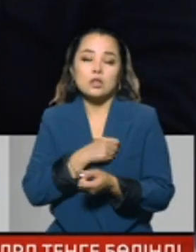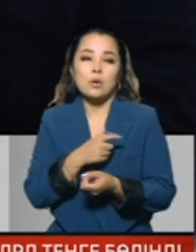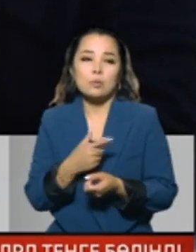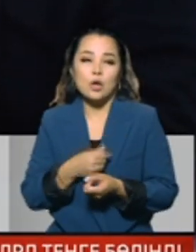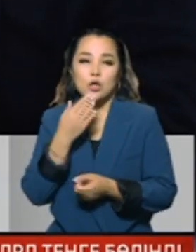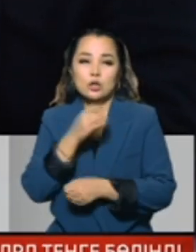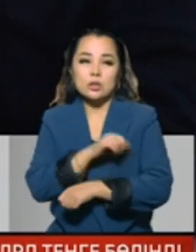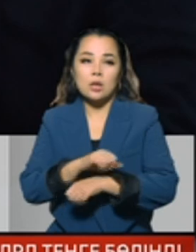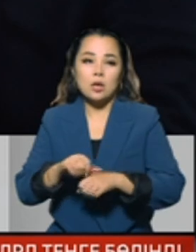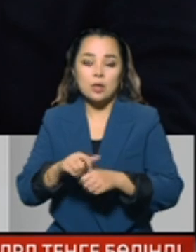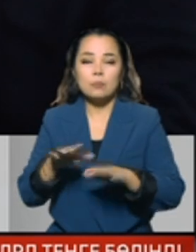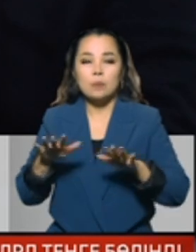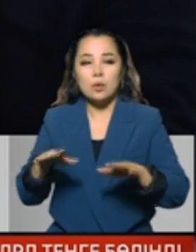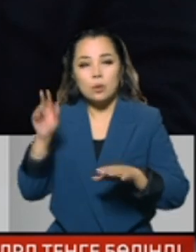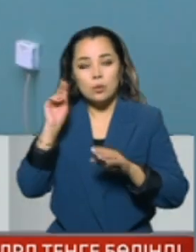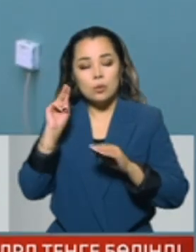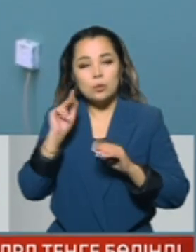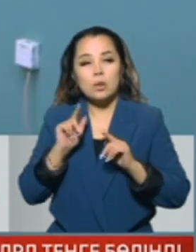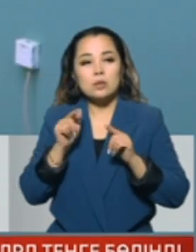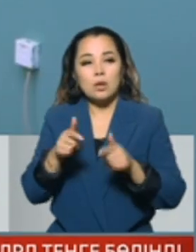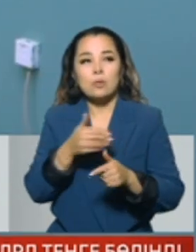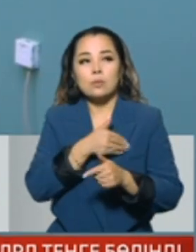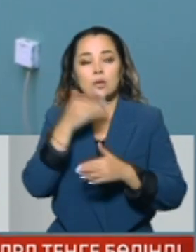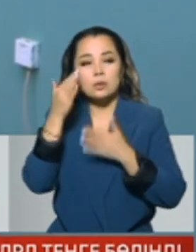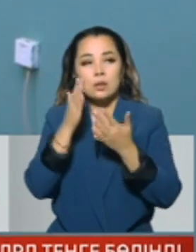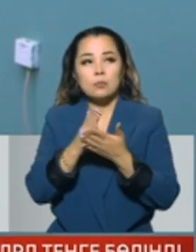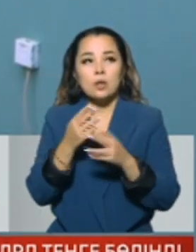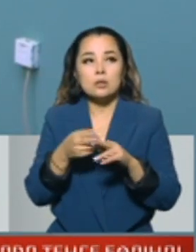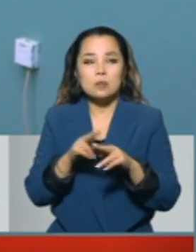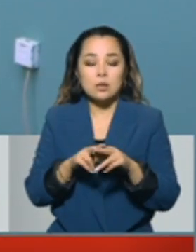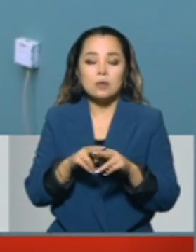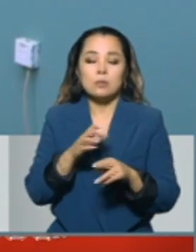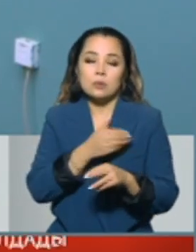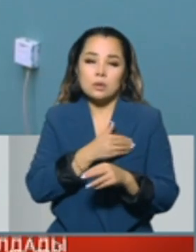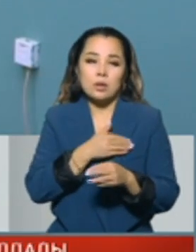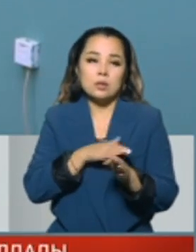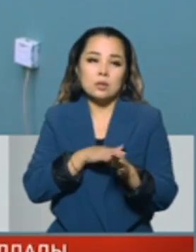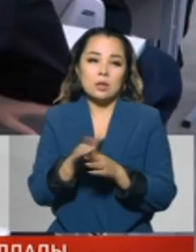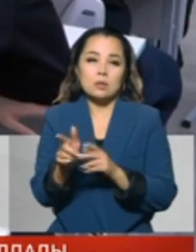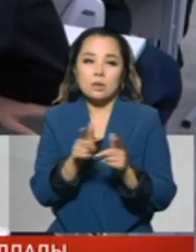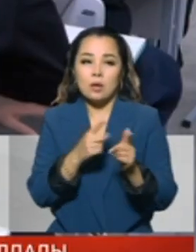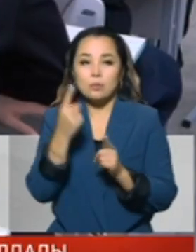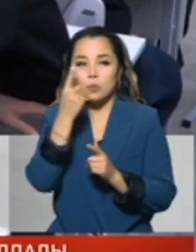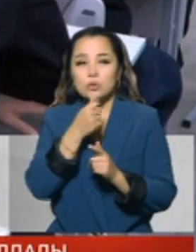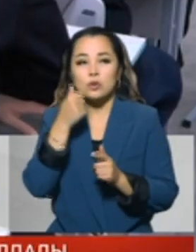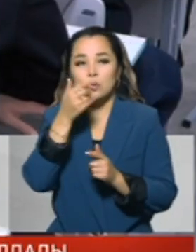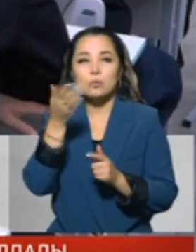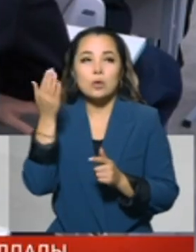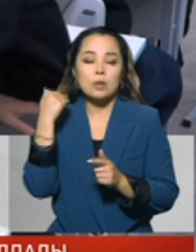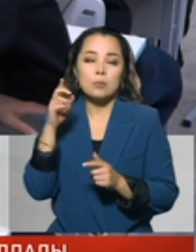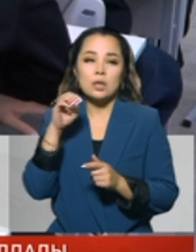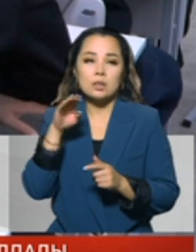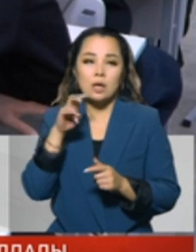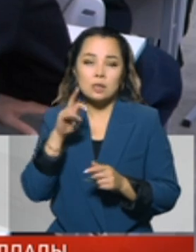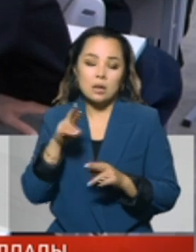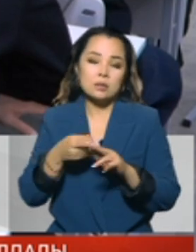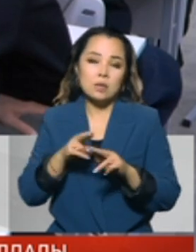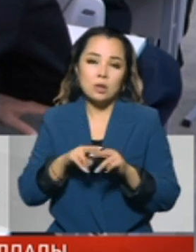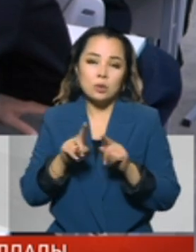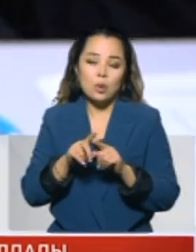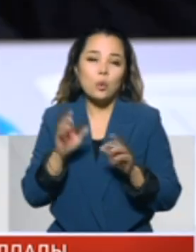шетелдік беделді оқу орындарының біріне оқуға түсуді армандаған. Ол арманына елде жүріп ақ жетті. Бір жыл бұрын Ақтөбеден Британиялық Хэриот